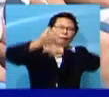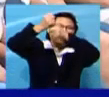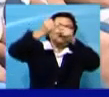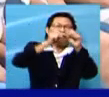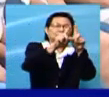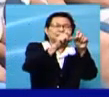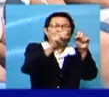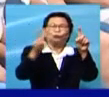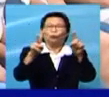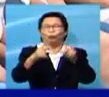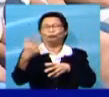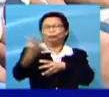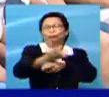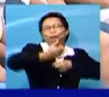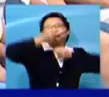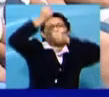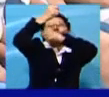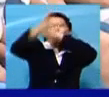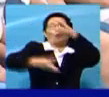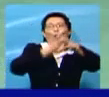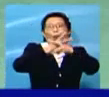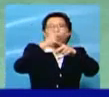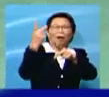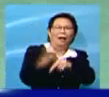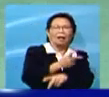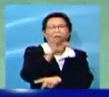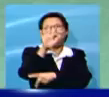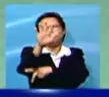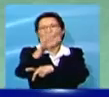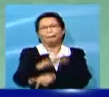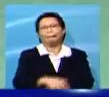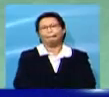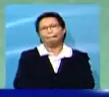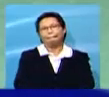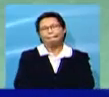11-2 untuk dinobatkan juara dunia kali ke-5.